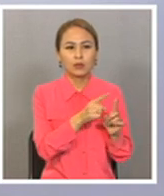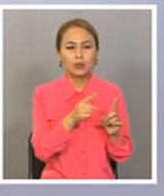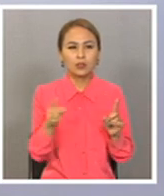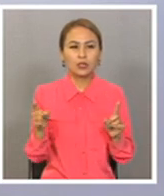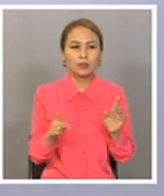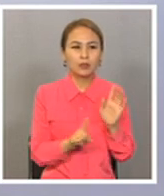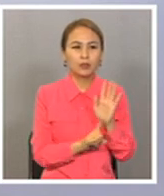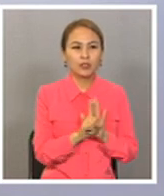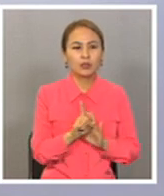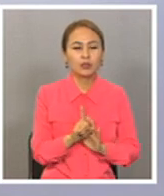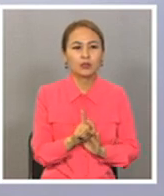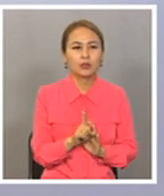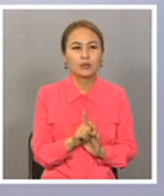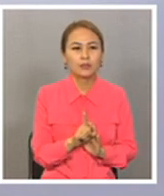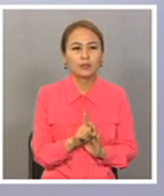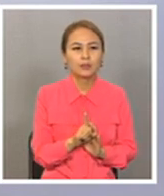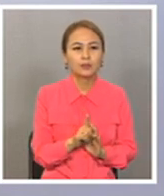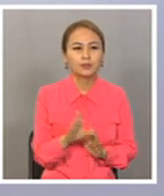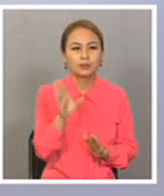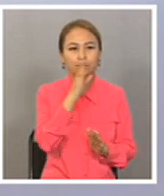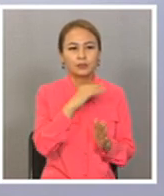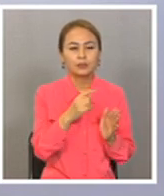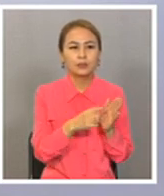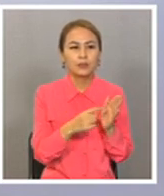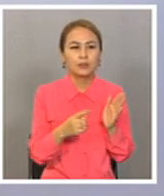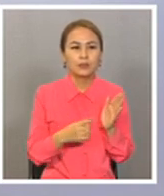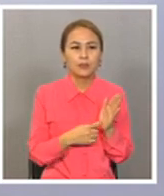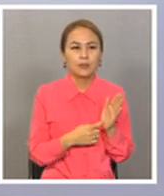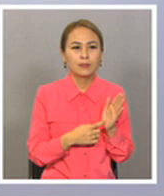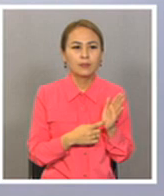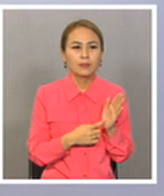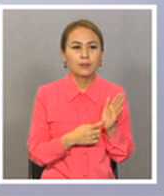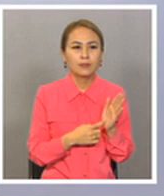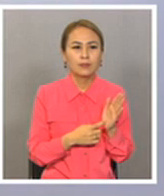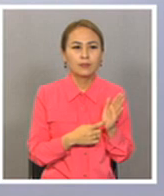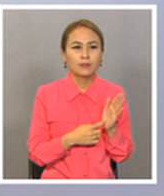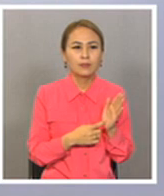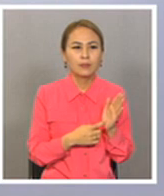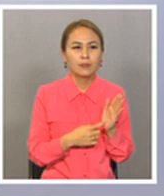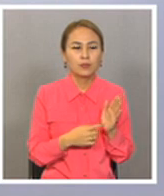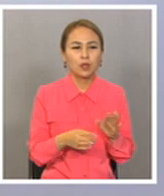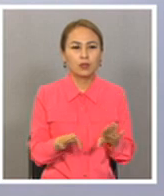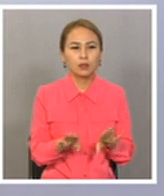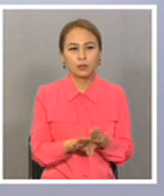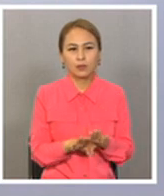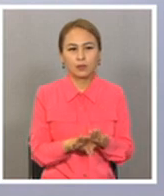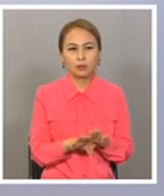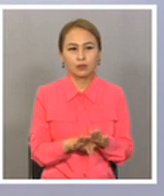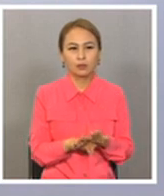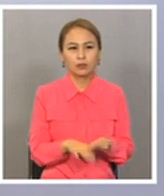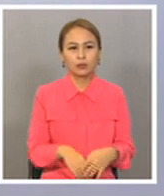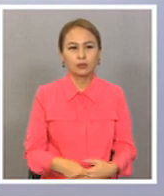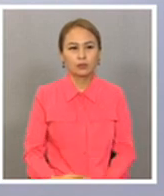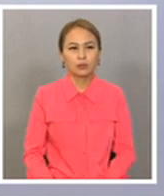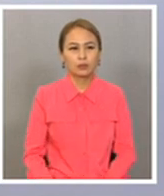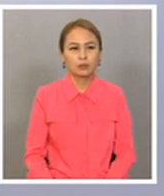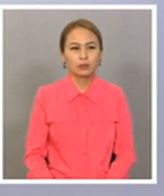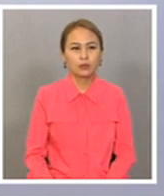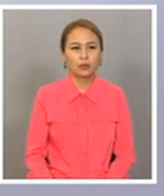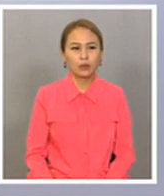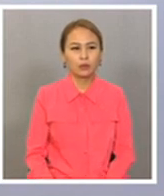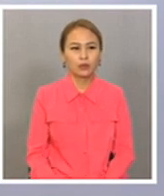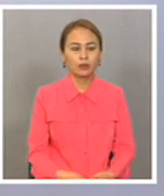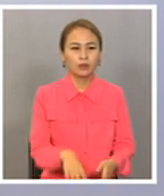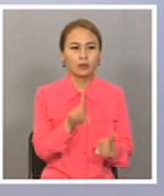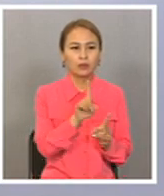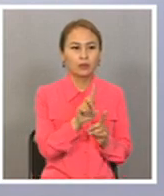10 бірдей бөлікке бөлінген. Бұнда да 0 бүтін 10-нан 1-ден аттап жүреміз. Кеттік. 1, 2,